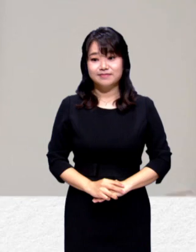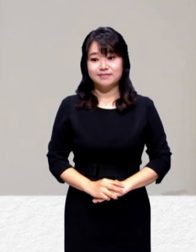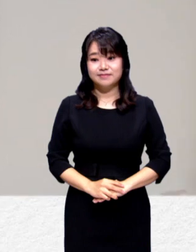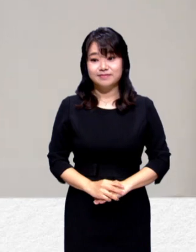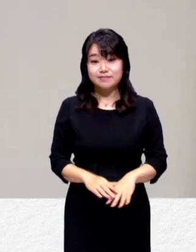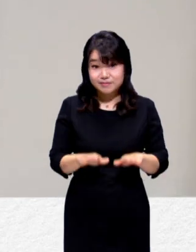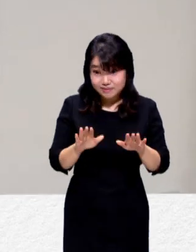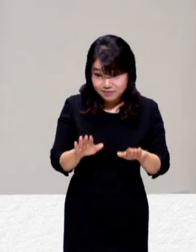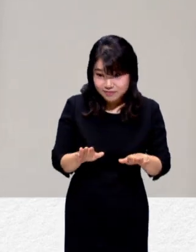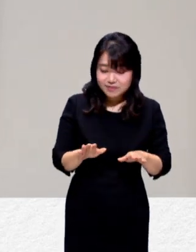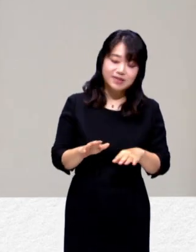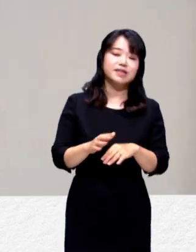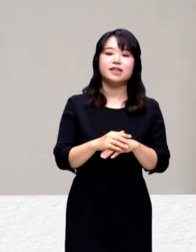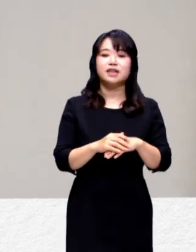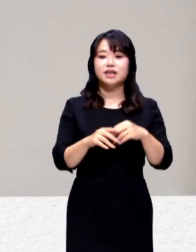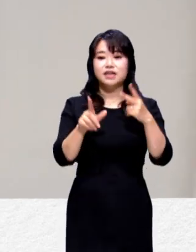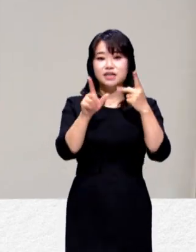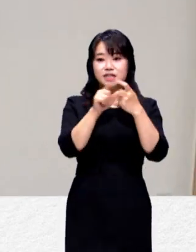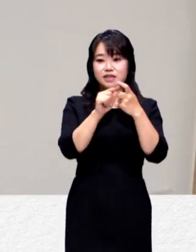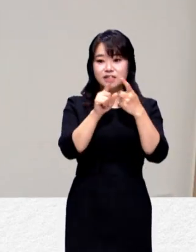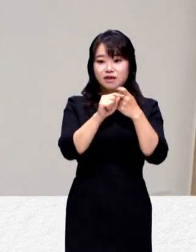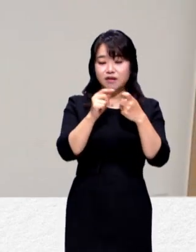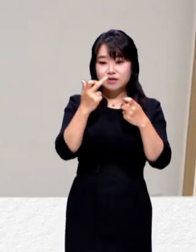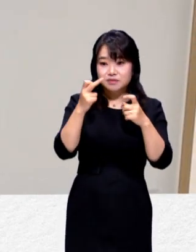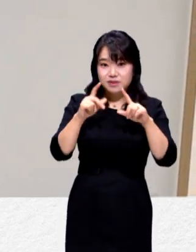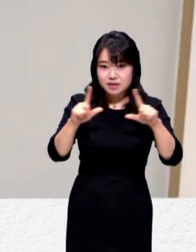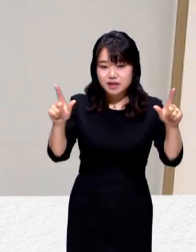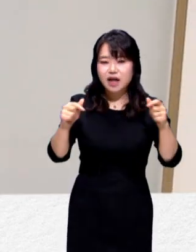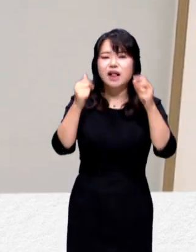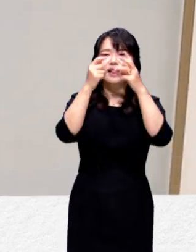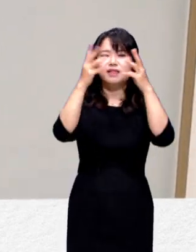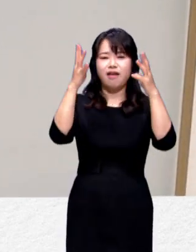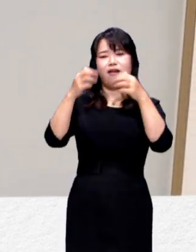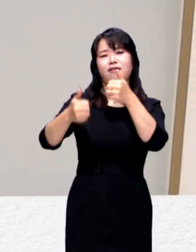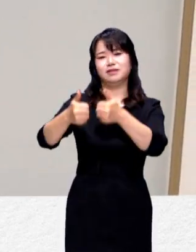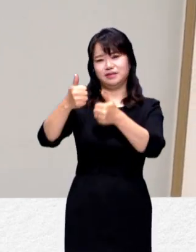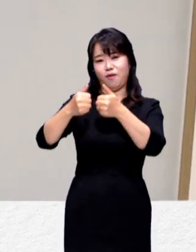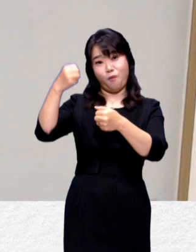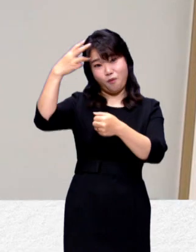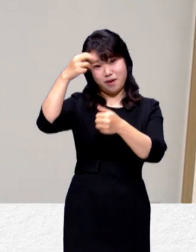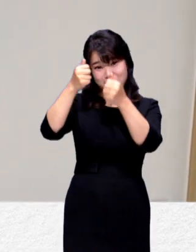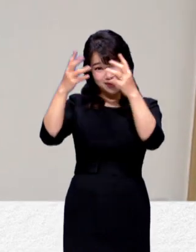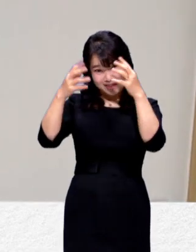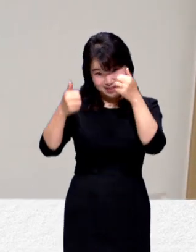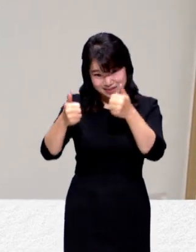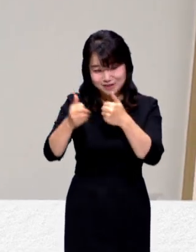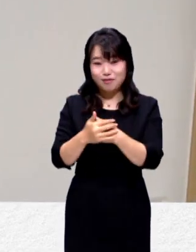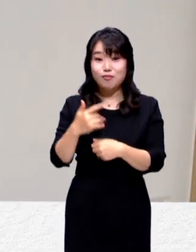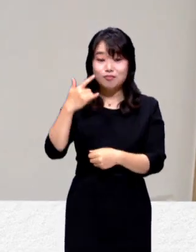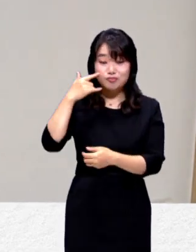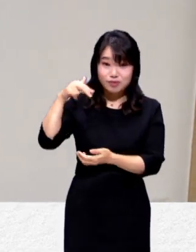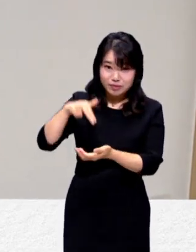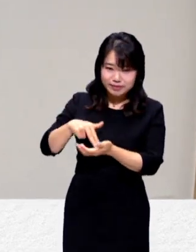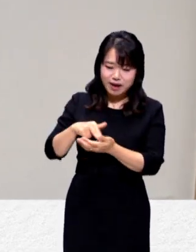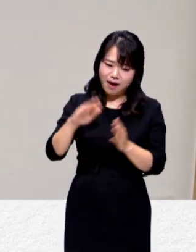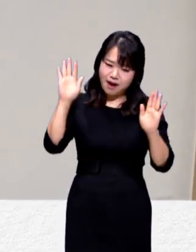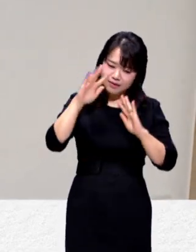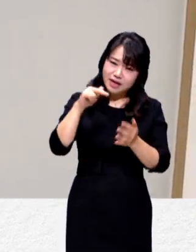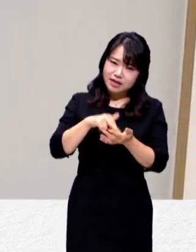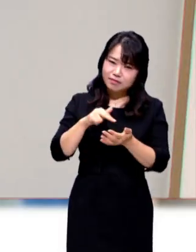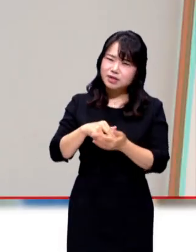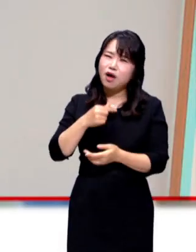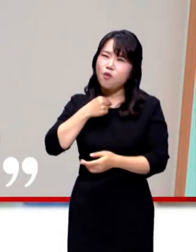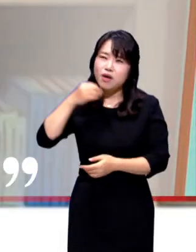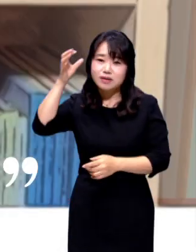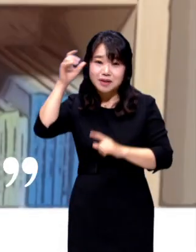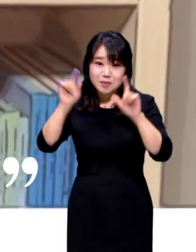오늘 17일 2023학년도 대입 수능이 시행됩니다. 학생과 학부모가 바라는 대학 입시 제도는 과연 무엇일까요?